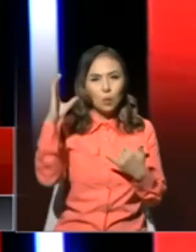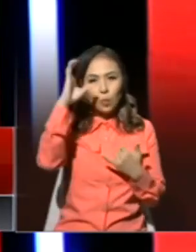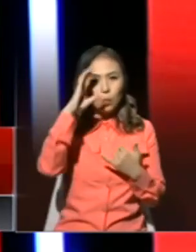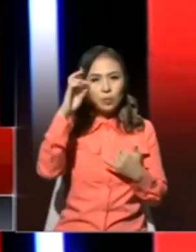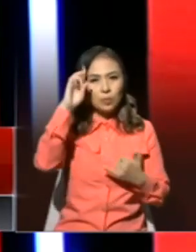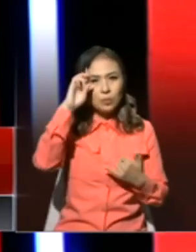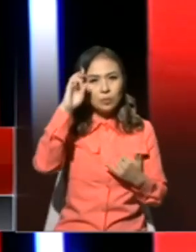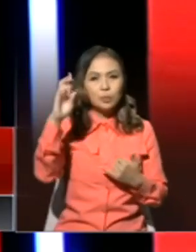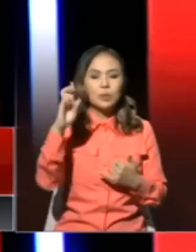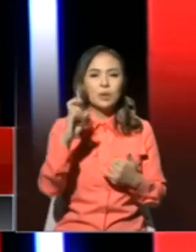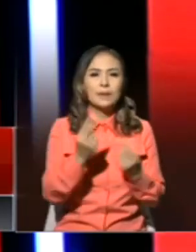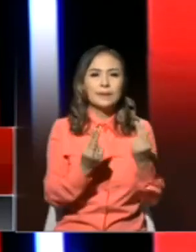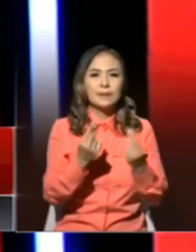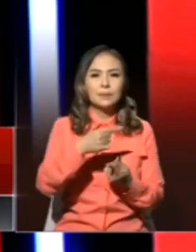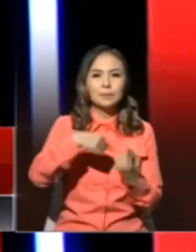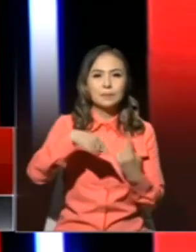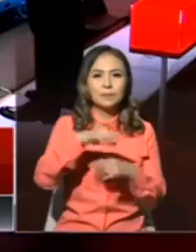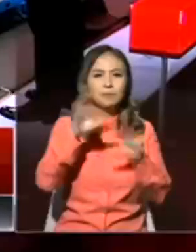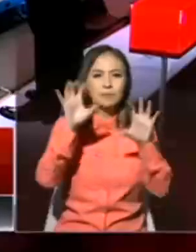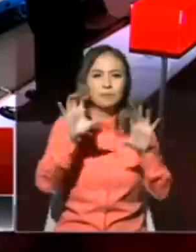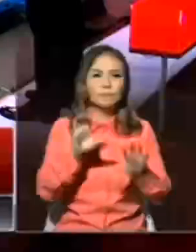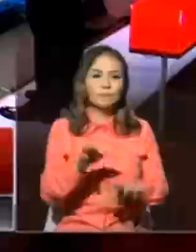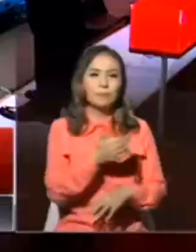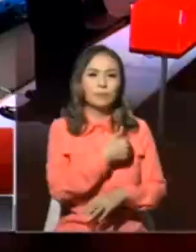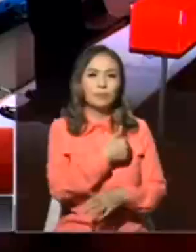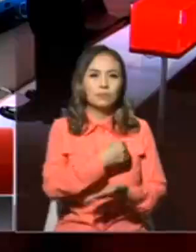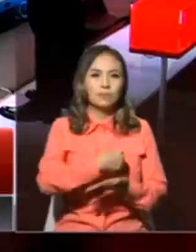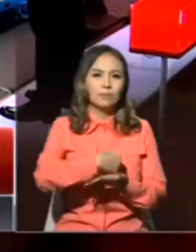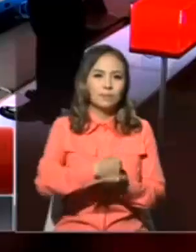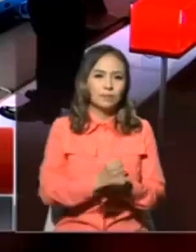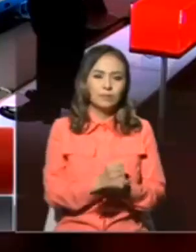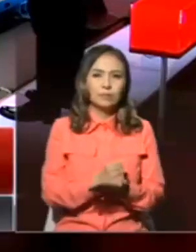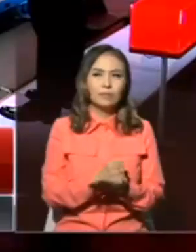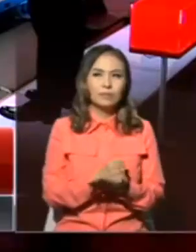үкіметі ойын бизнесін заңдастыру жағын қарастырып жатыр.